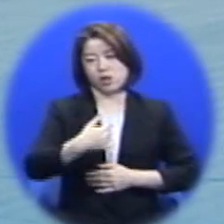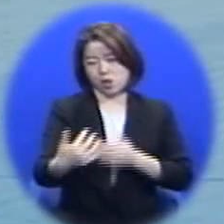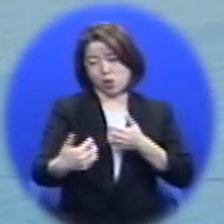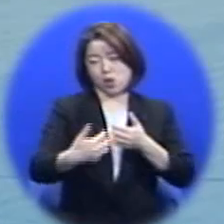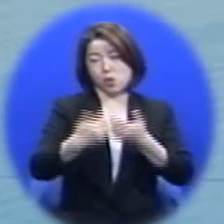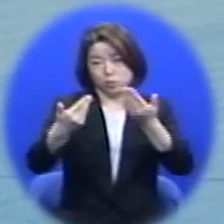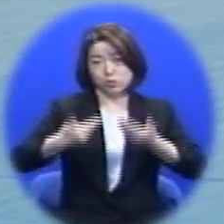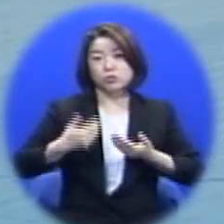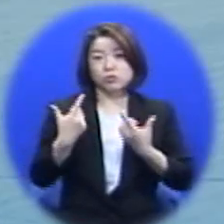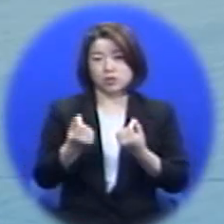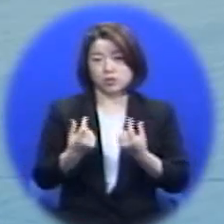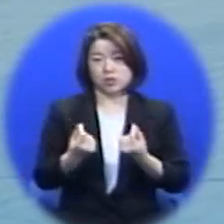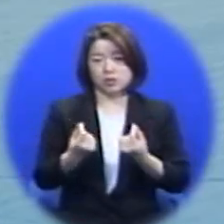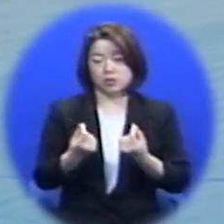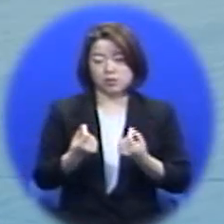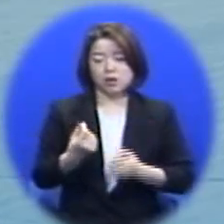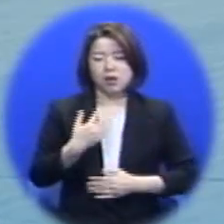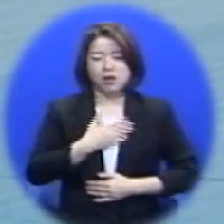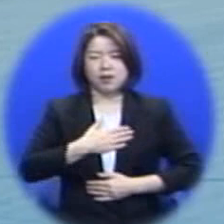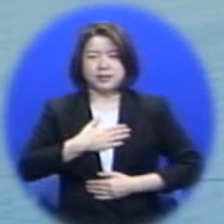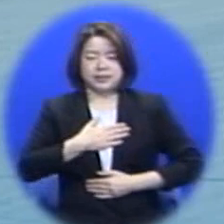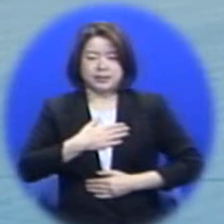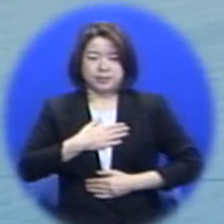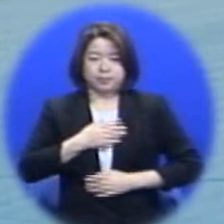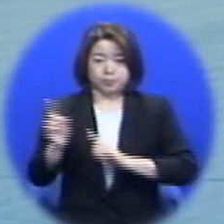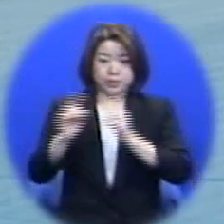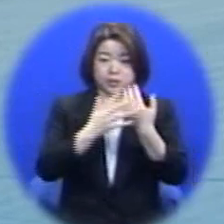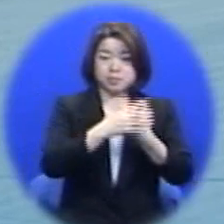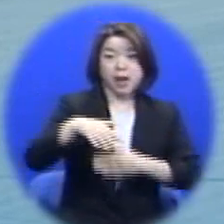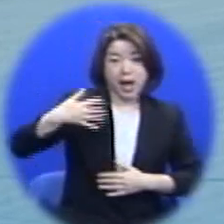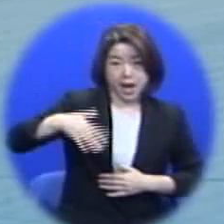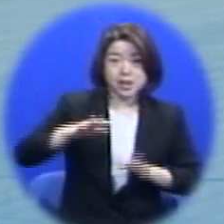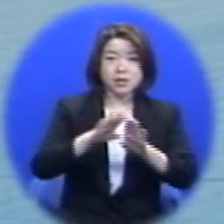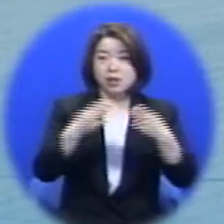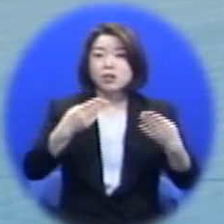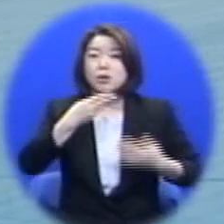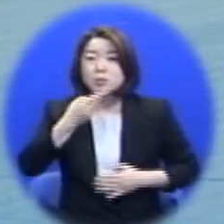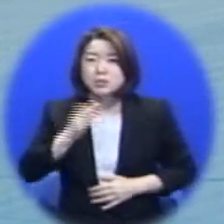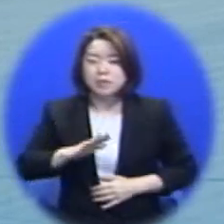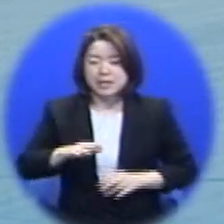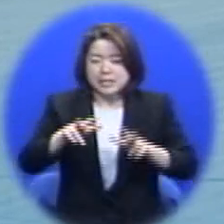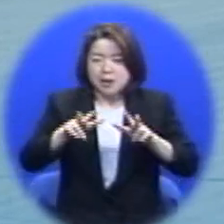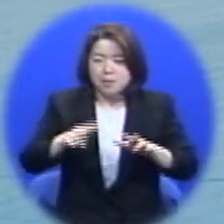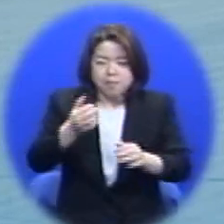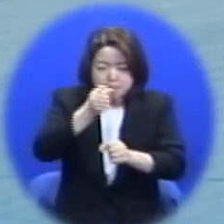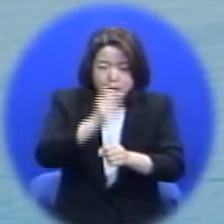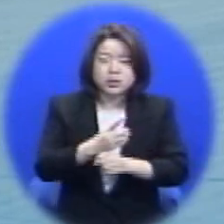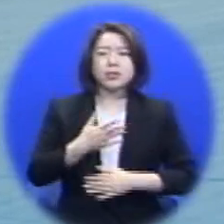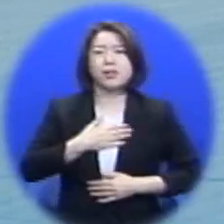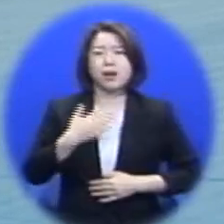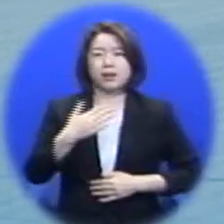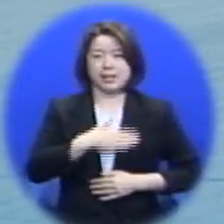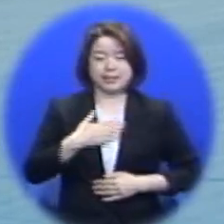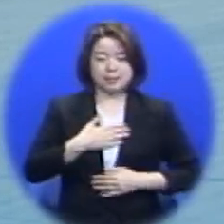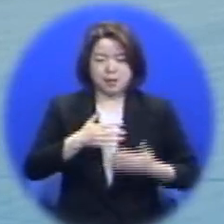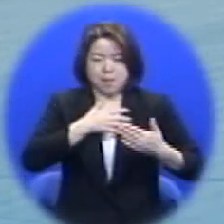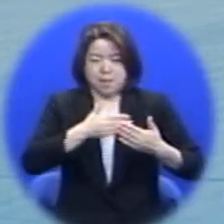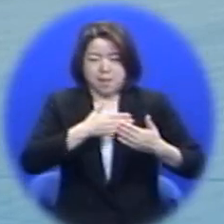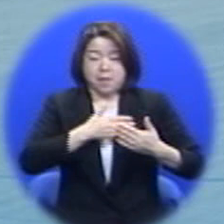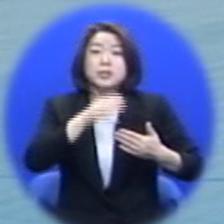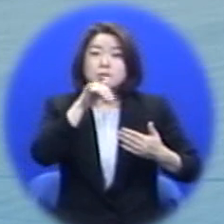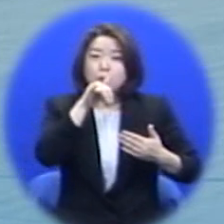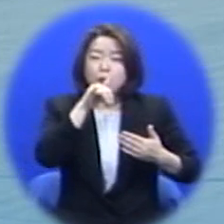생각합니다. 정말 가슴이, 집회가 아직도 열리지도 않았지만 제 가슴이 뜁니다. 우리 주님은